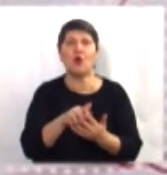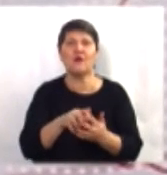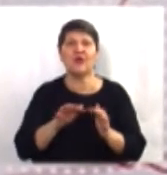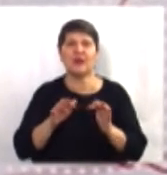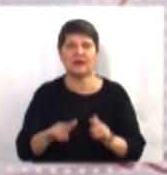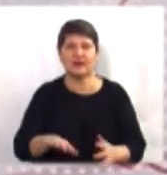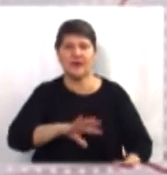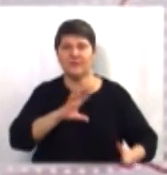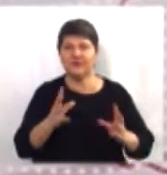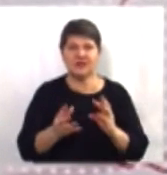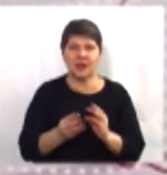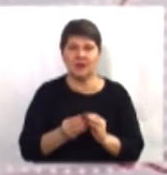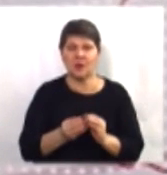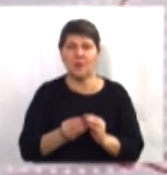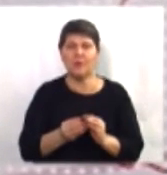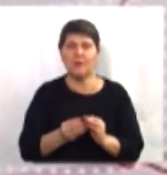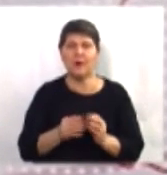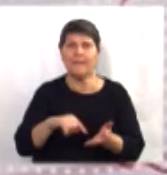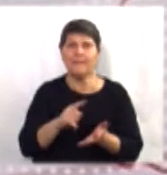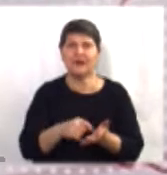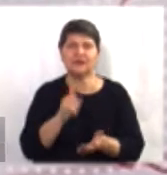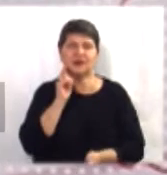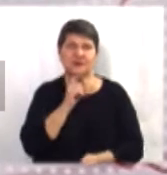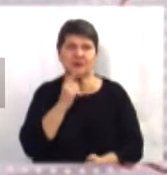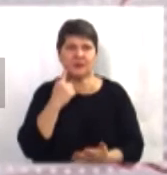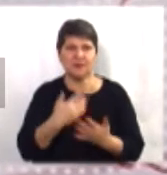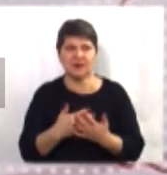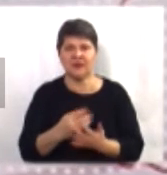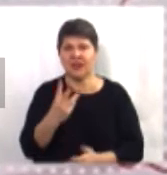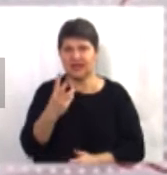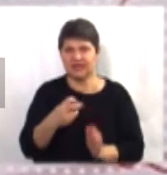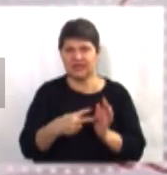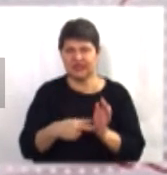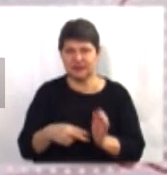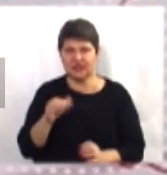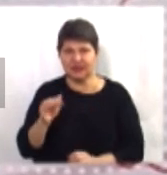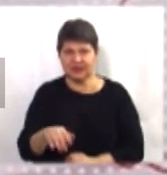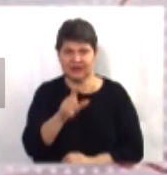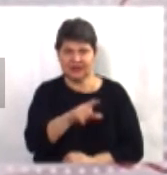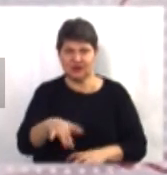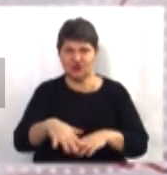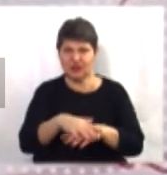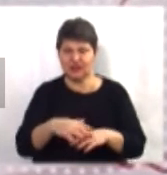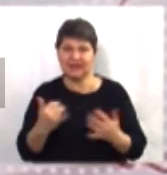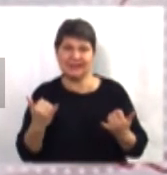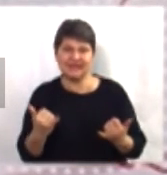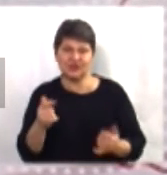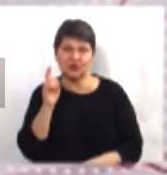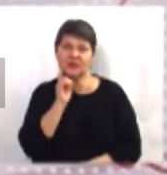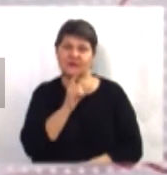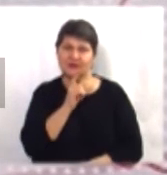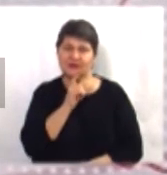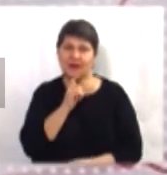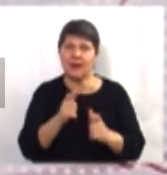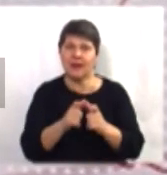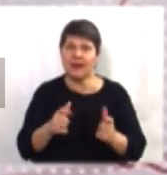Взагалом, маючи на увазі, що місто Вінниця приблизно 370 тисяч населення, на сьогоднішній день Вінниця Карсервіс вже